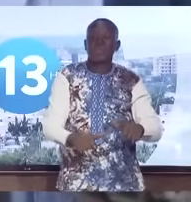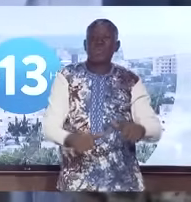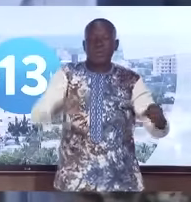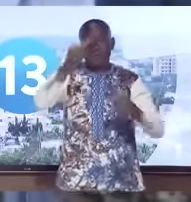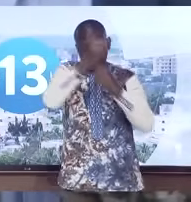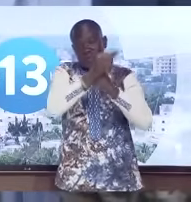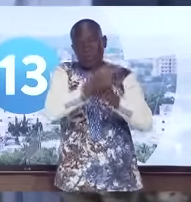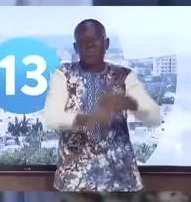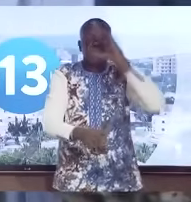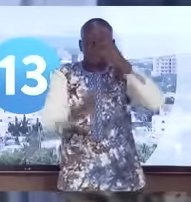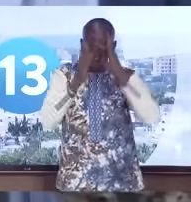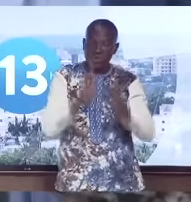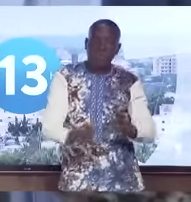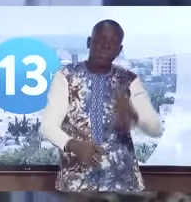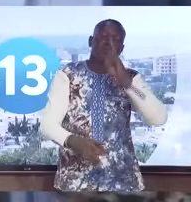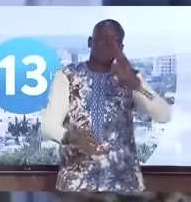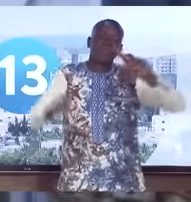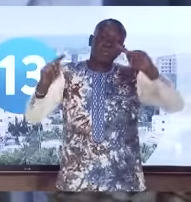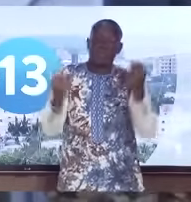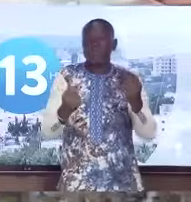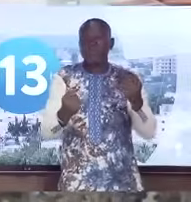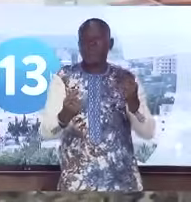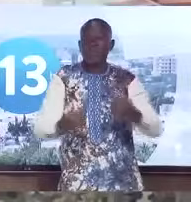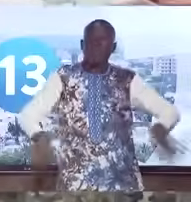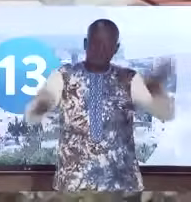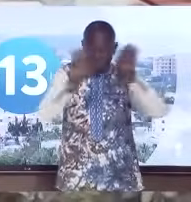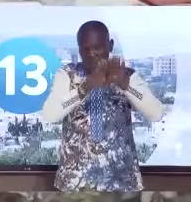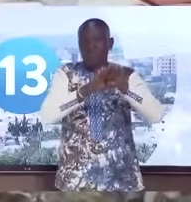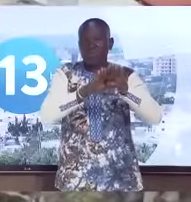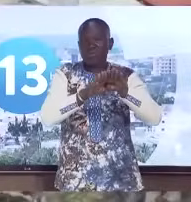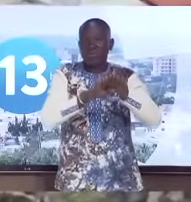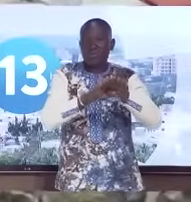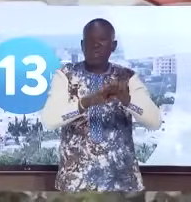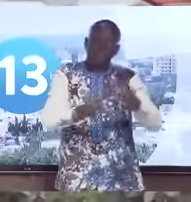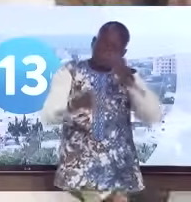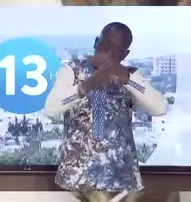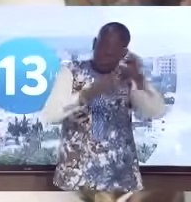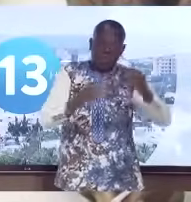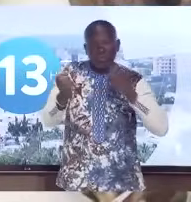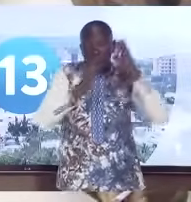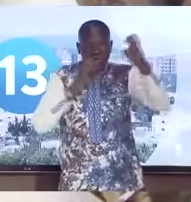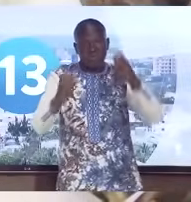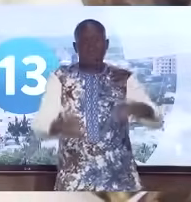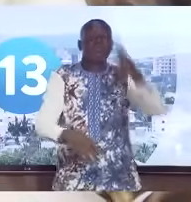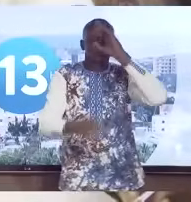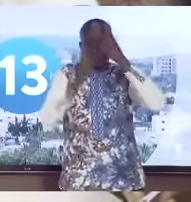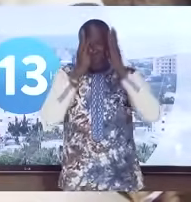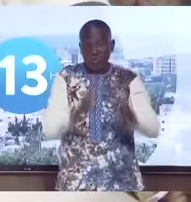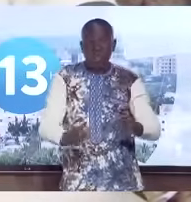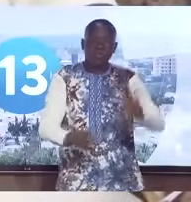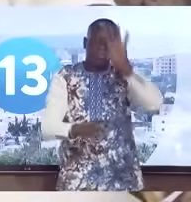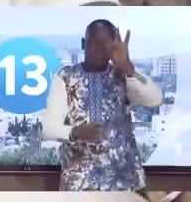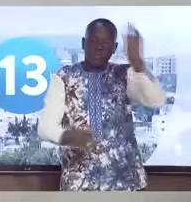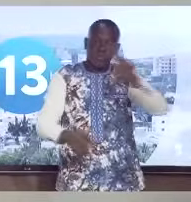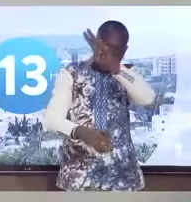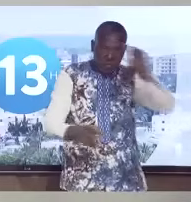des consommateurs, c'est vraiment un thème qui est le bienvenu. L'atelier d'échange avec les associations de consommateurs se déroule du 29 au